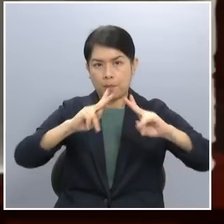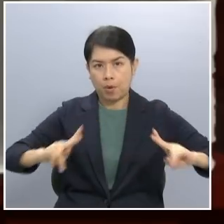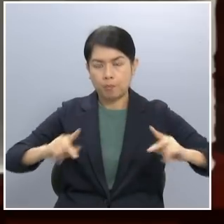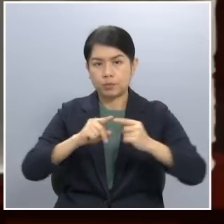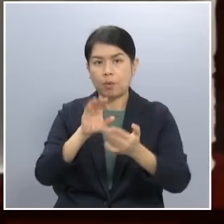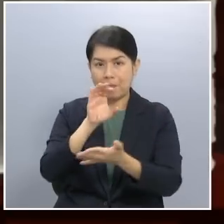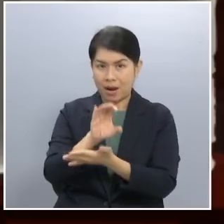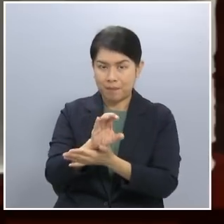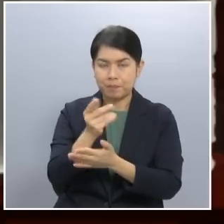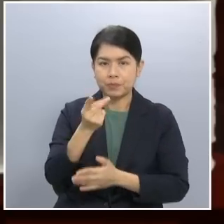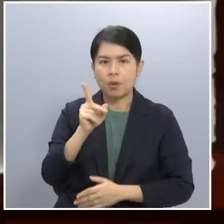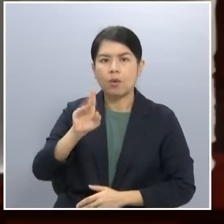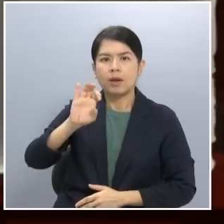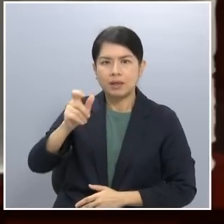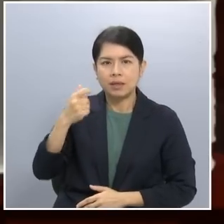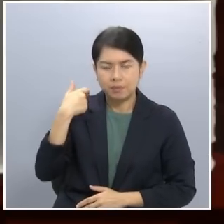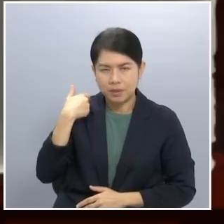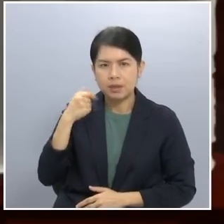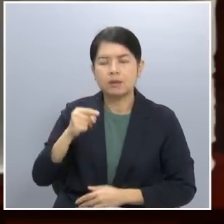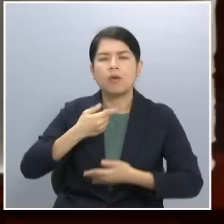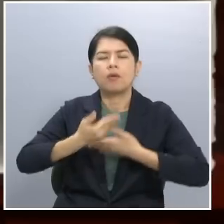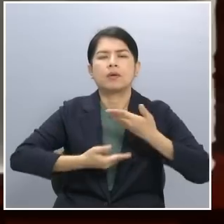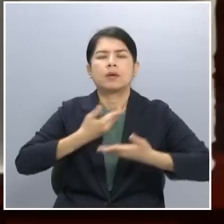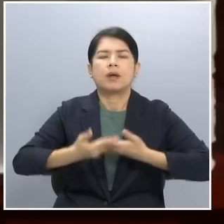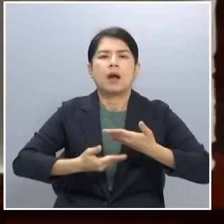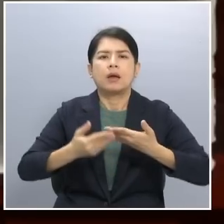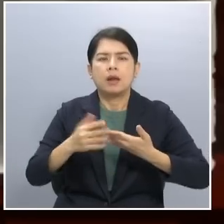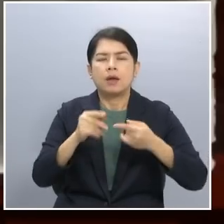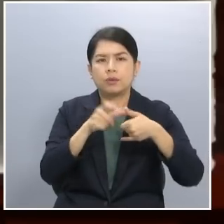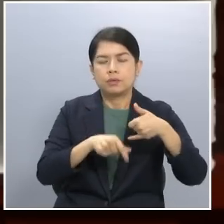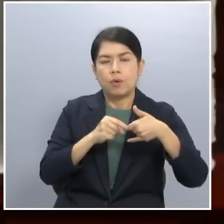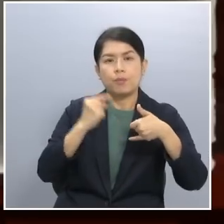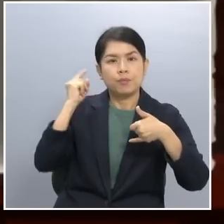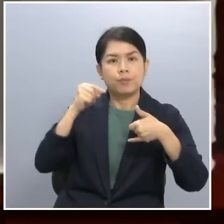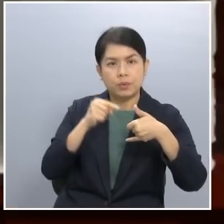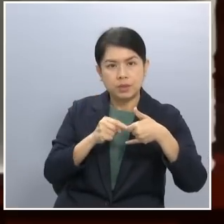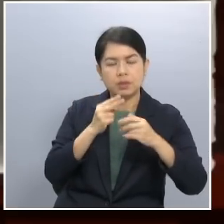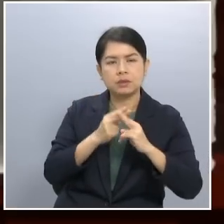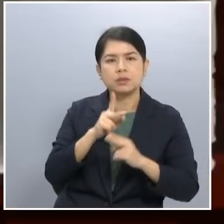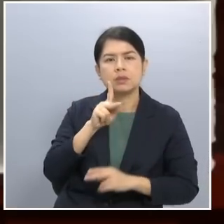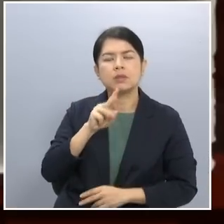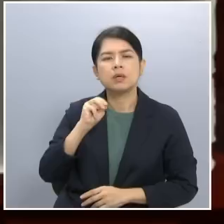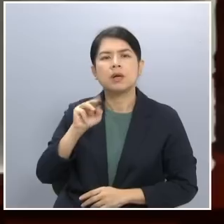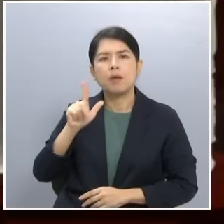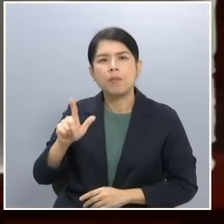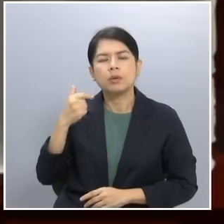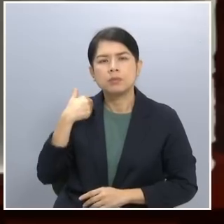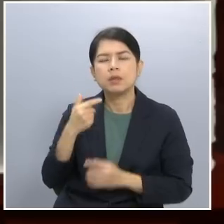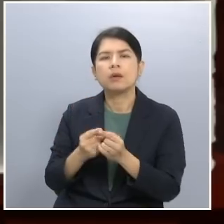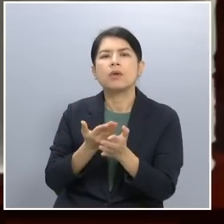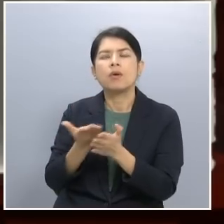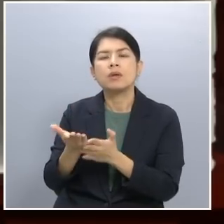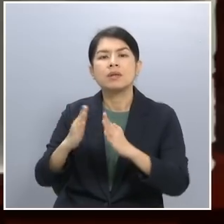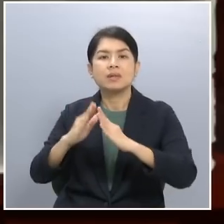นกระทั่งมีการเอาบ้านหลังเนี้ยออกมาขายไปแล้วแล้วปรากฏว่าทางฝั่งของผู้ตายก็คือทางคุณกมลพรเนี่ยมาช้อนซื้อบ้านหลังนี้ไป